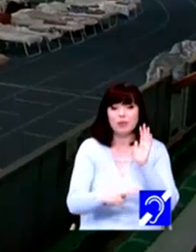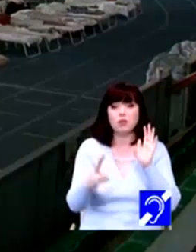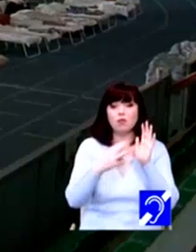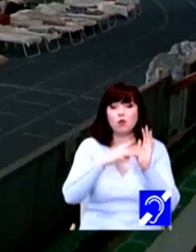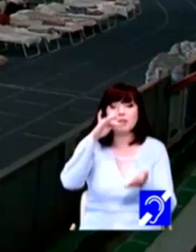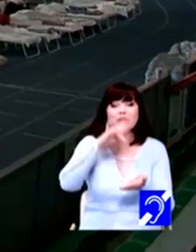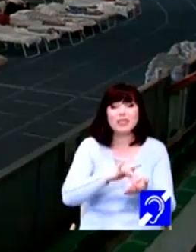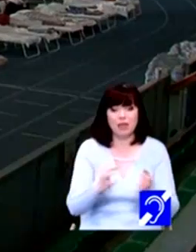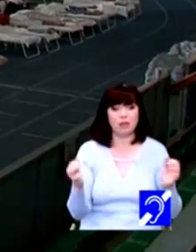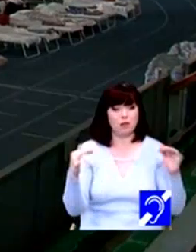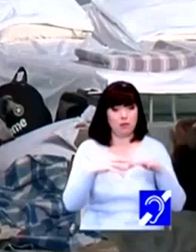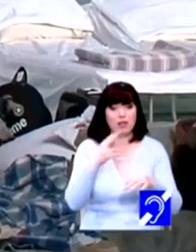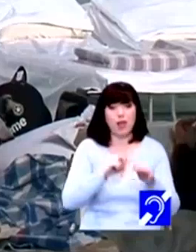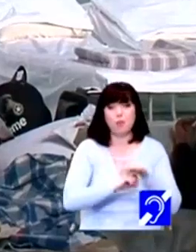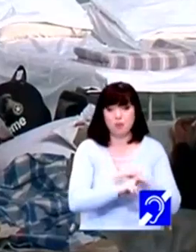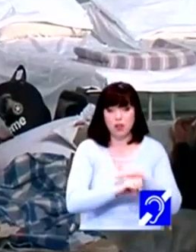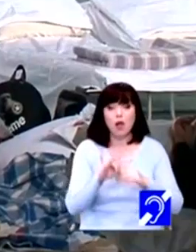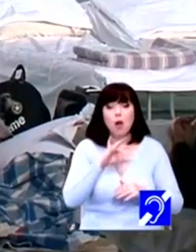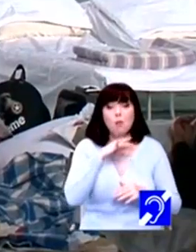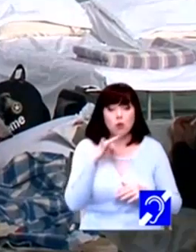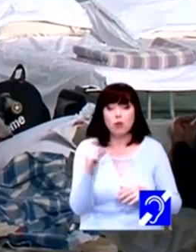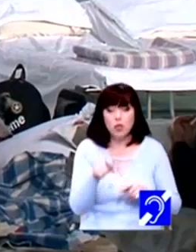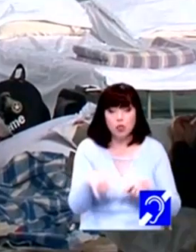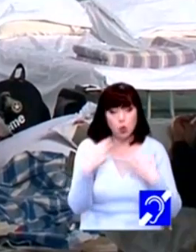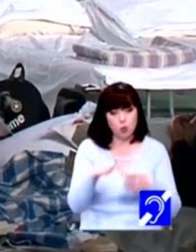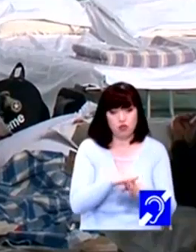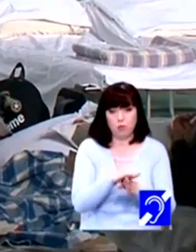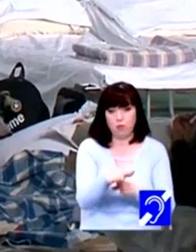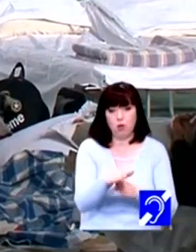de centre pentru refugiați, iar multe dintre ele sunt pline.